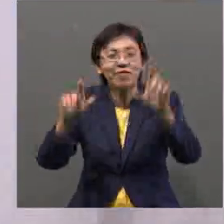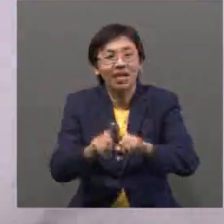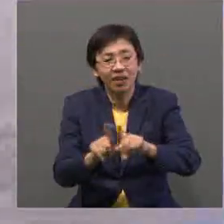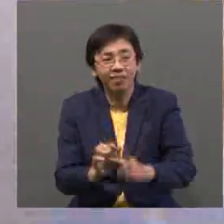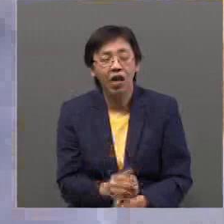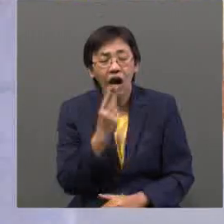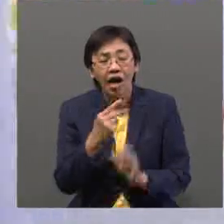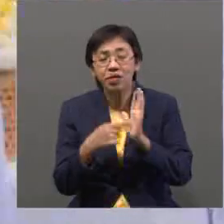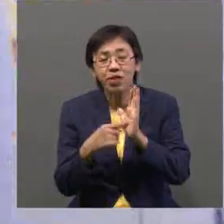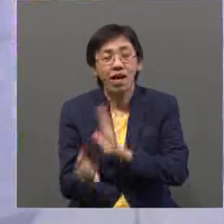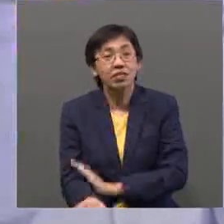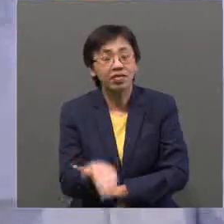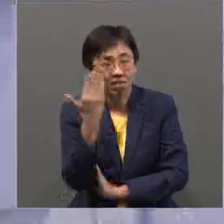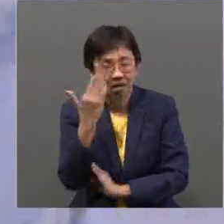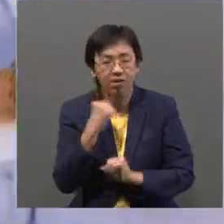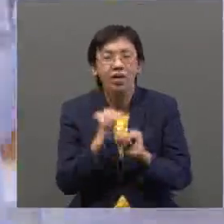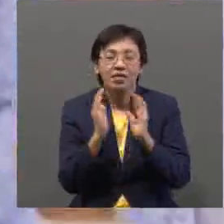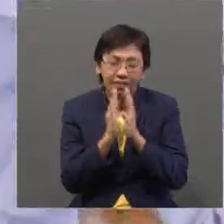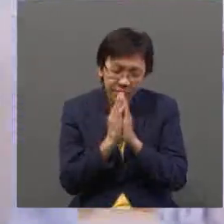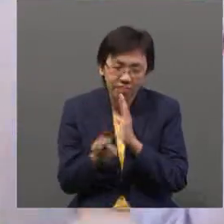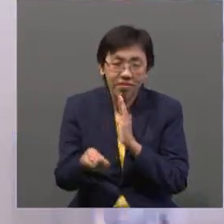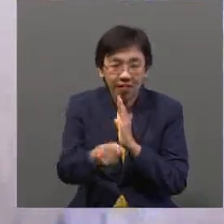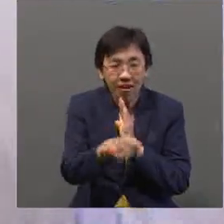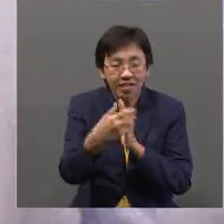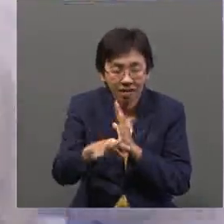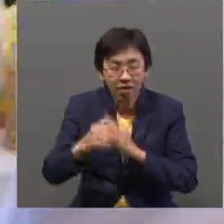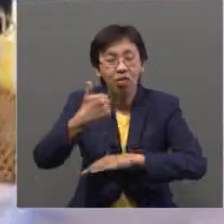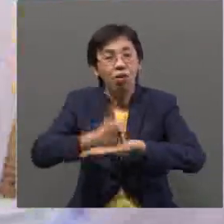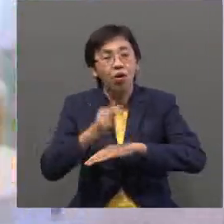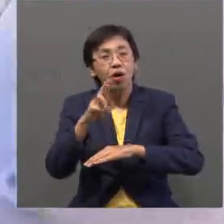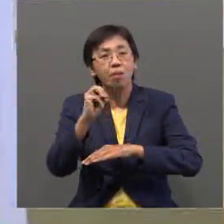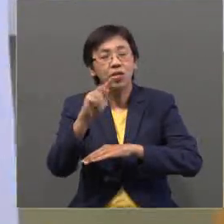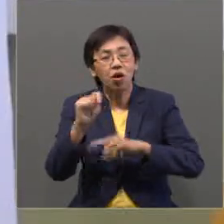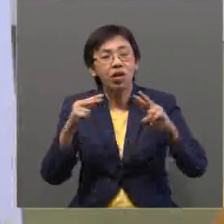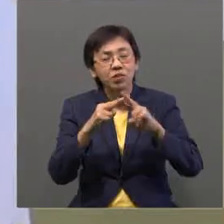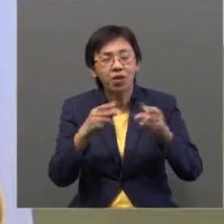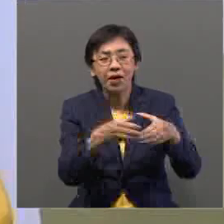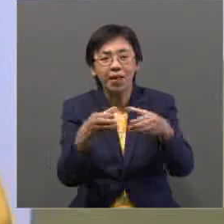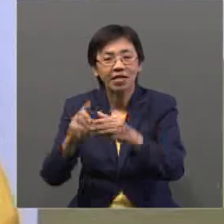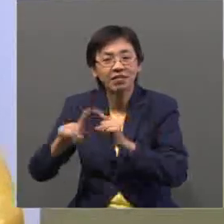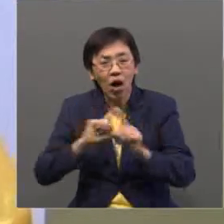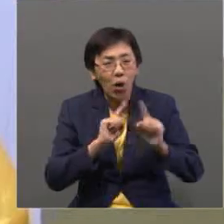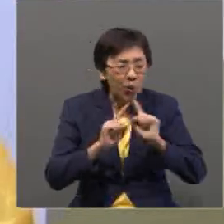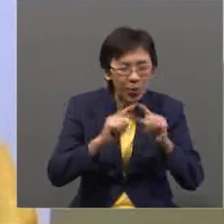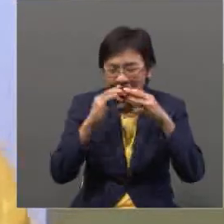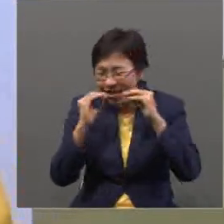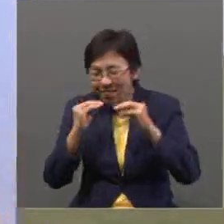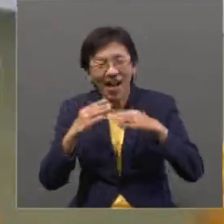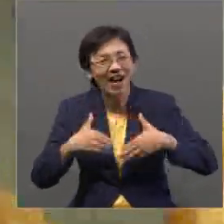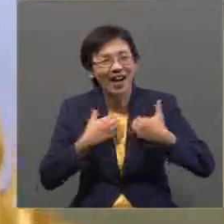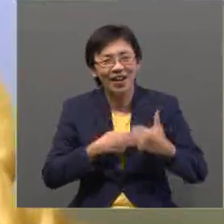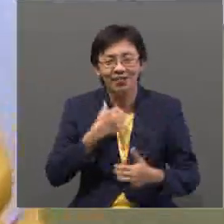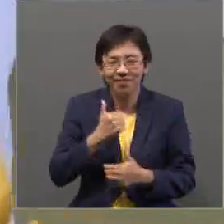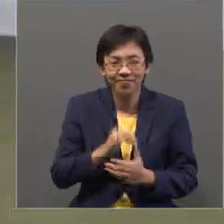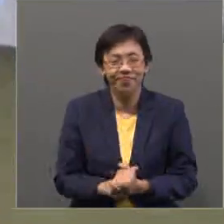นี่คือบรรยากาศช่วงเช้าหลังทำบุญตักบาทปรากฏว่ารัฐมนตรีหลายพรรคล้อมวงคุยกันอย่างอารมณ์ดีมีคุณ